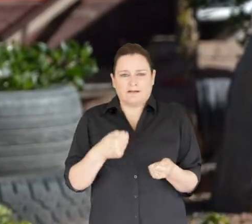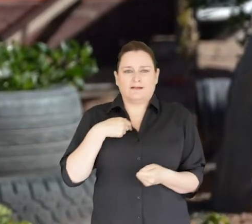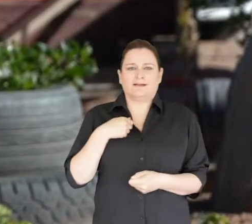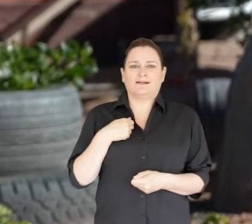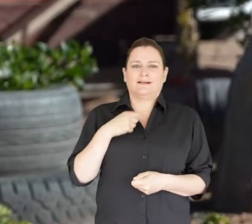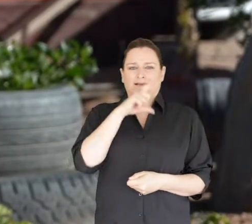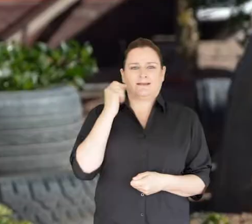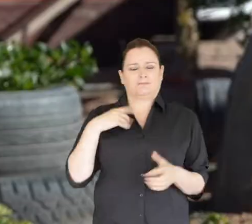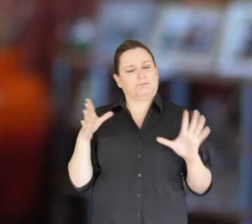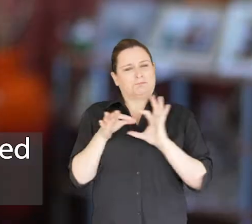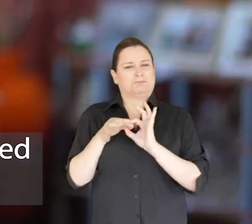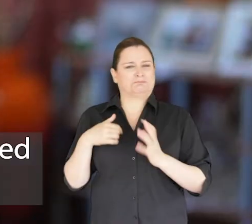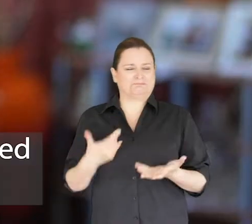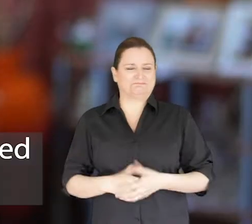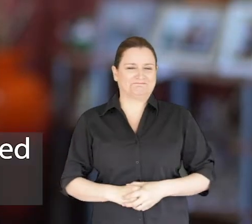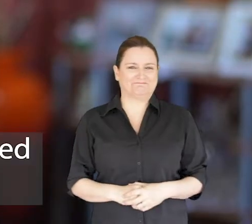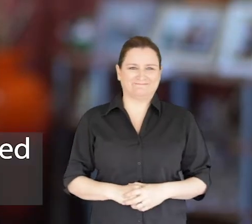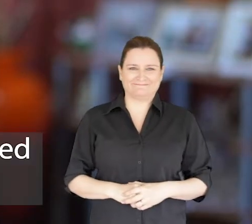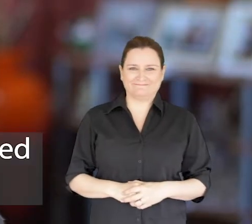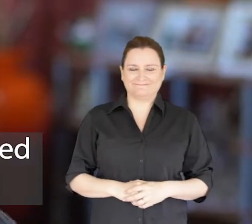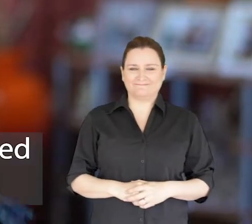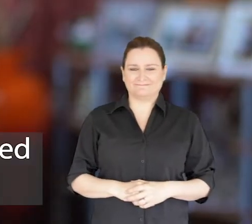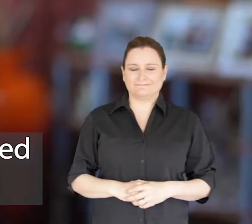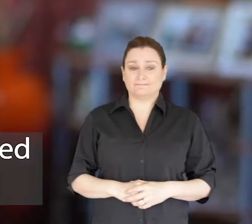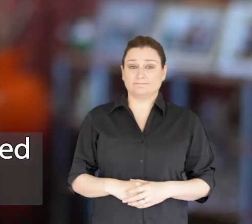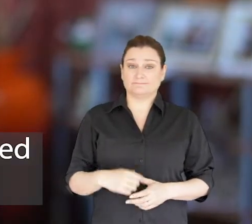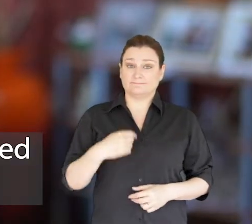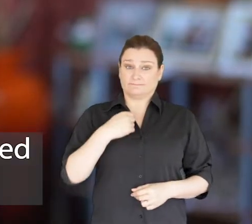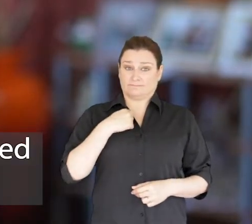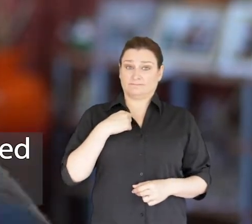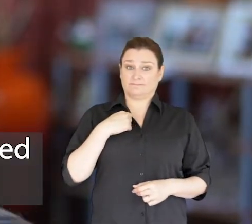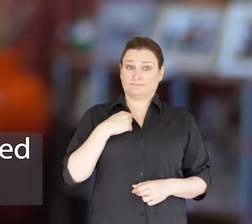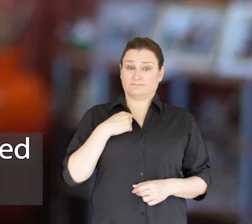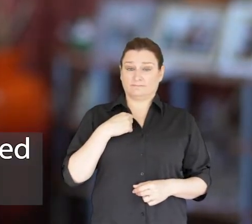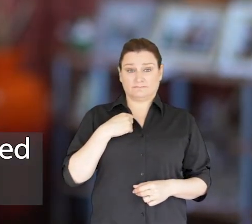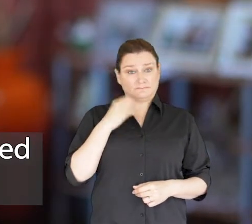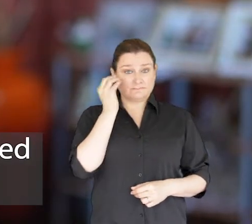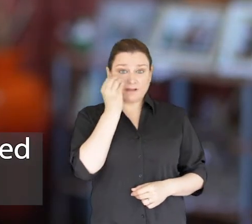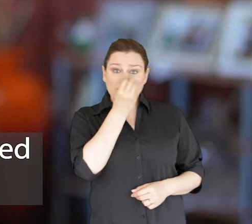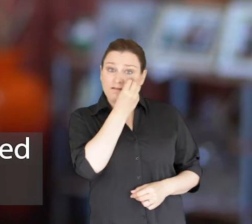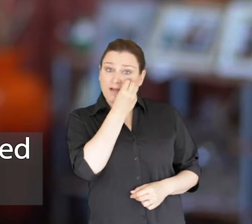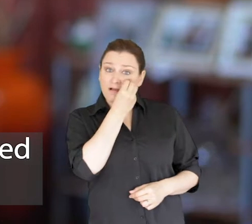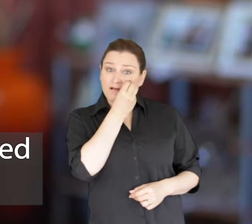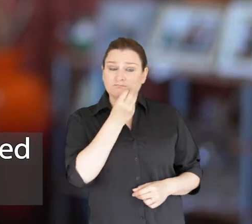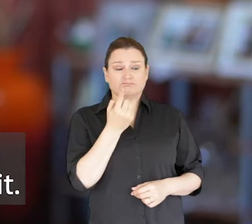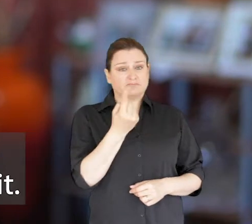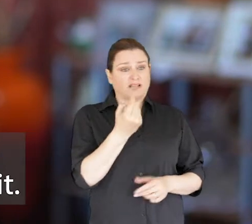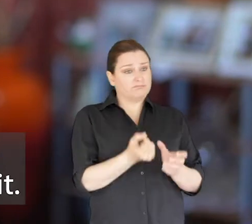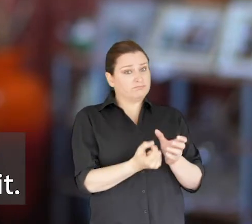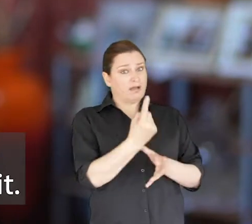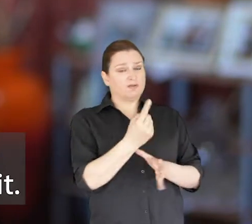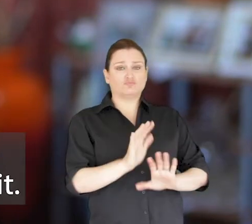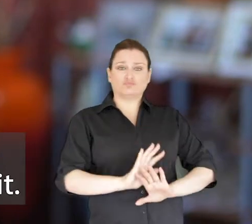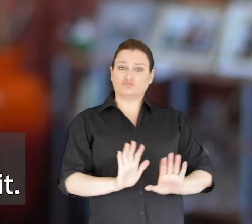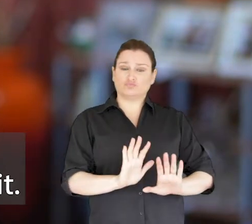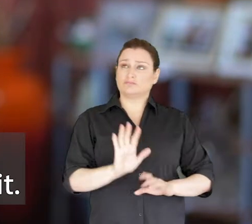Dat is die stam categorie. Voor mij is dit niet een taal wat zomaar net zo. Ontspring het nie. Dit is